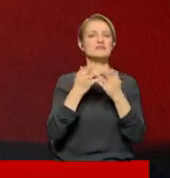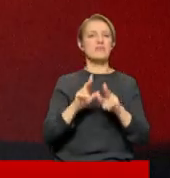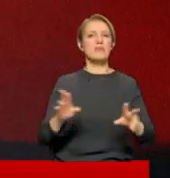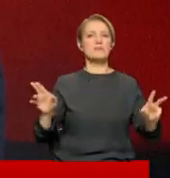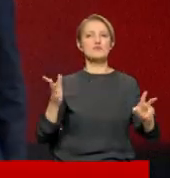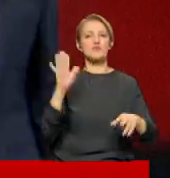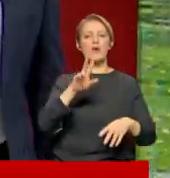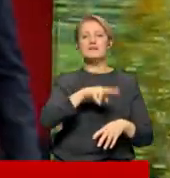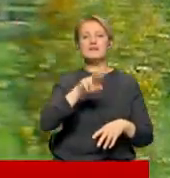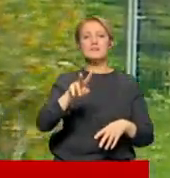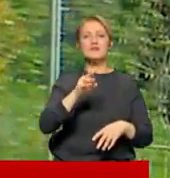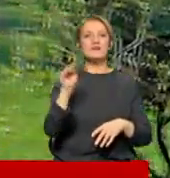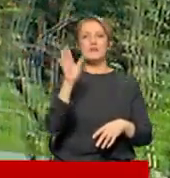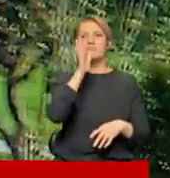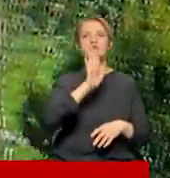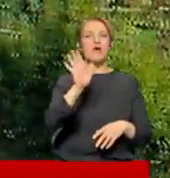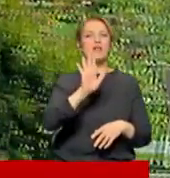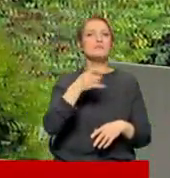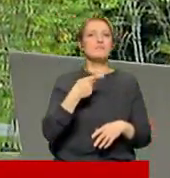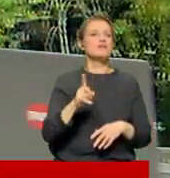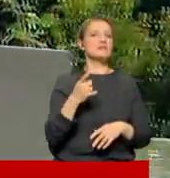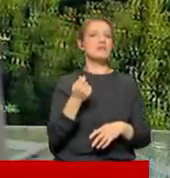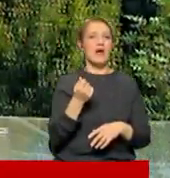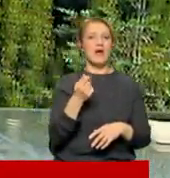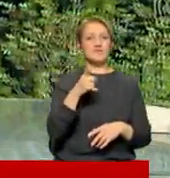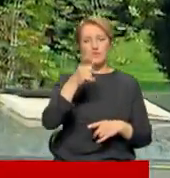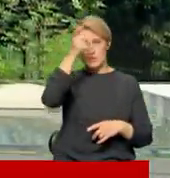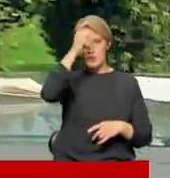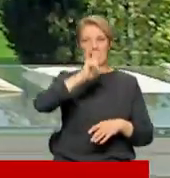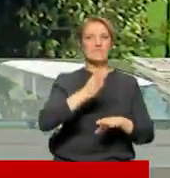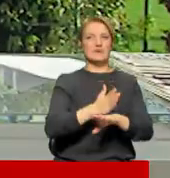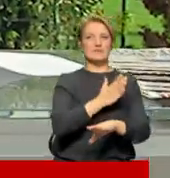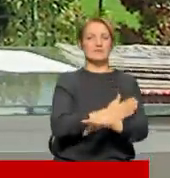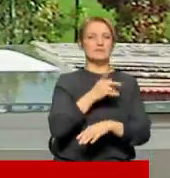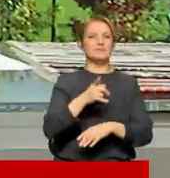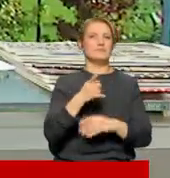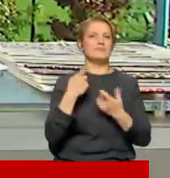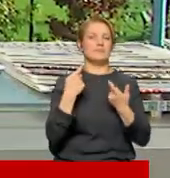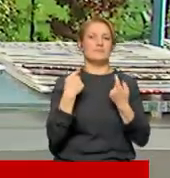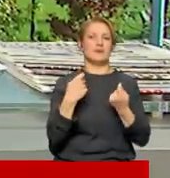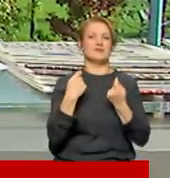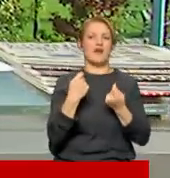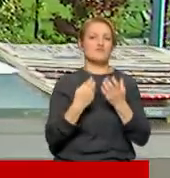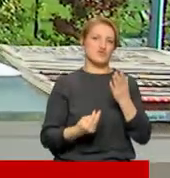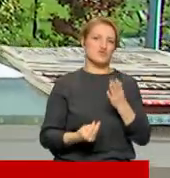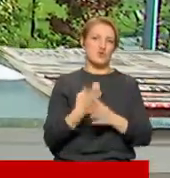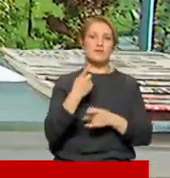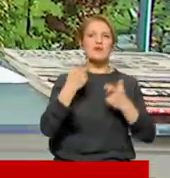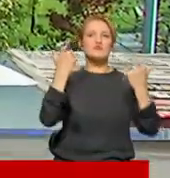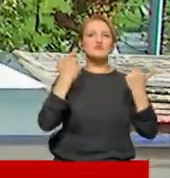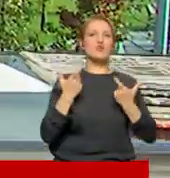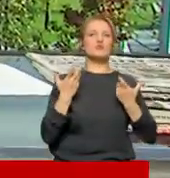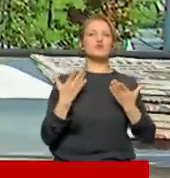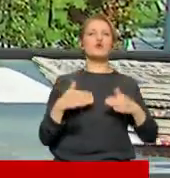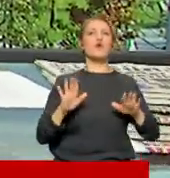22 milyon 550 bin liraya yine bu ülkenin vatandaşlarına mal oluyor burada bir sorumlu yok